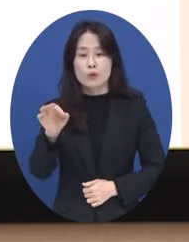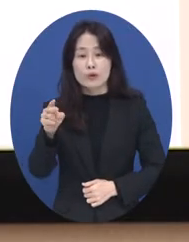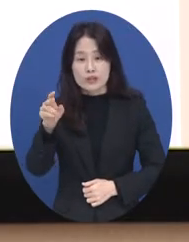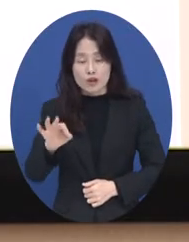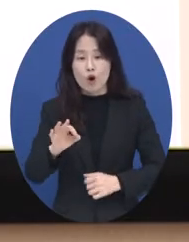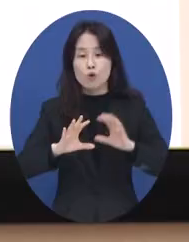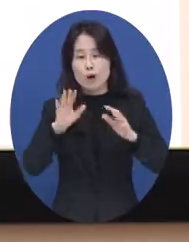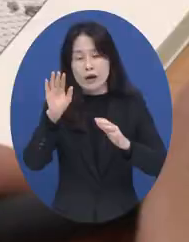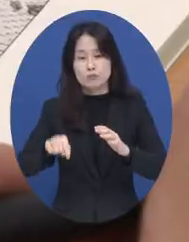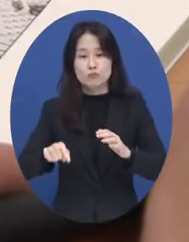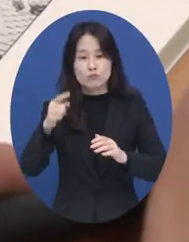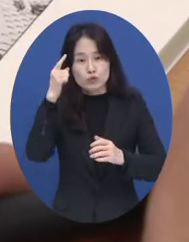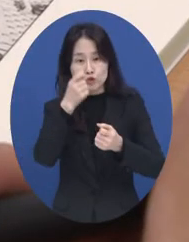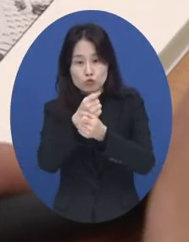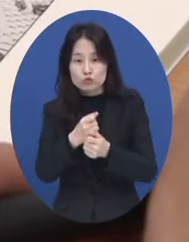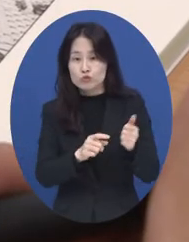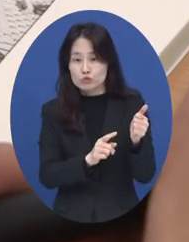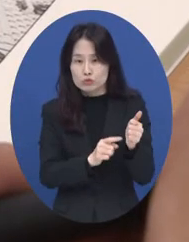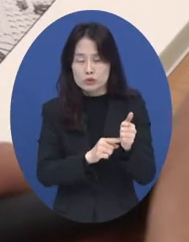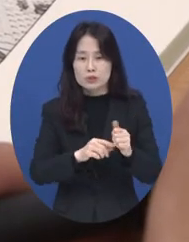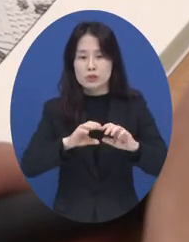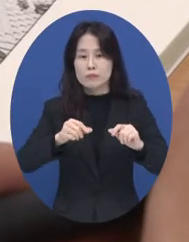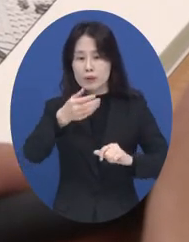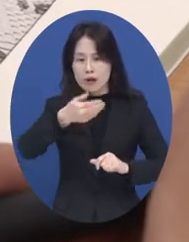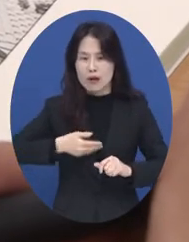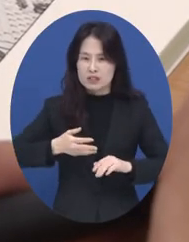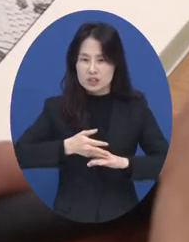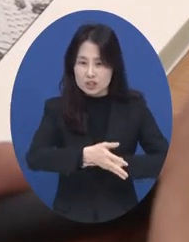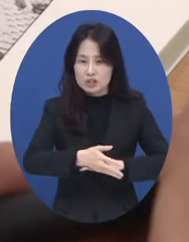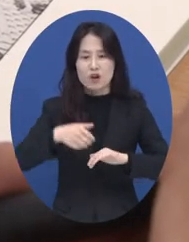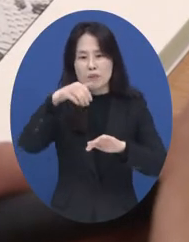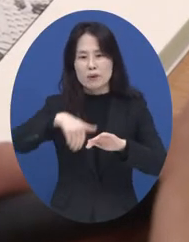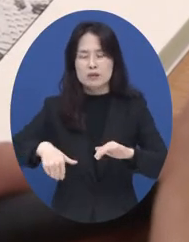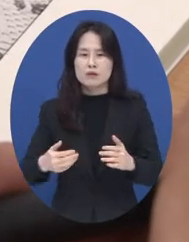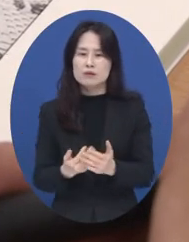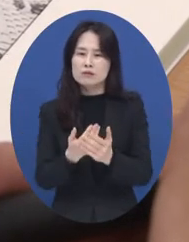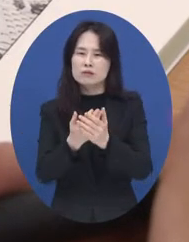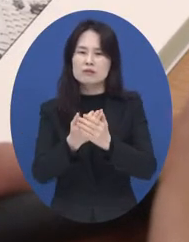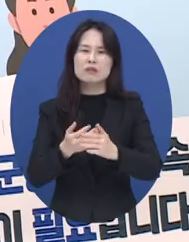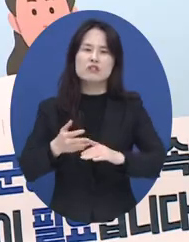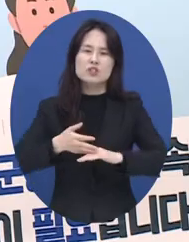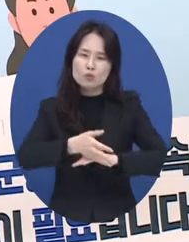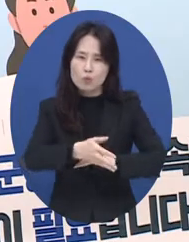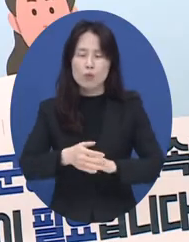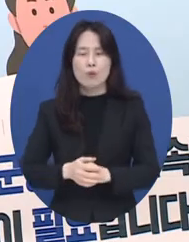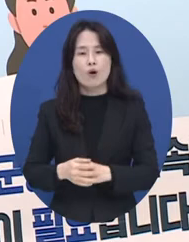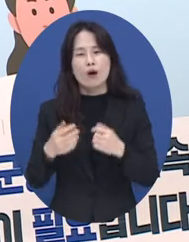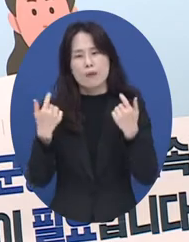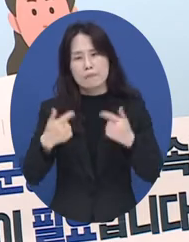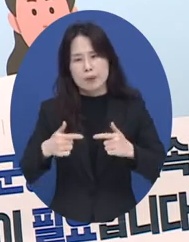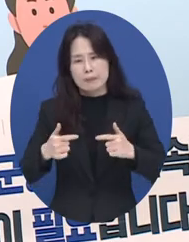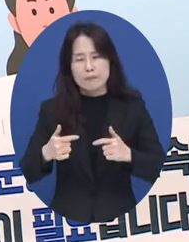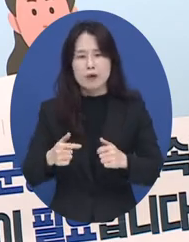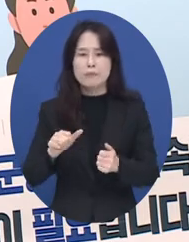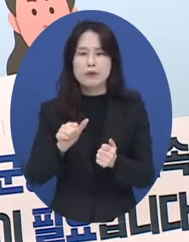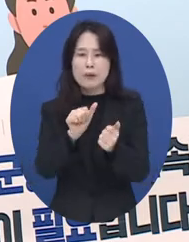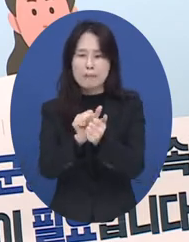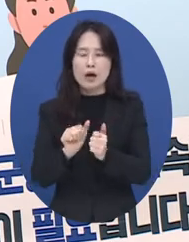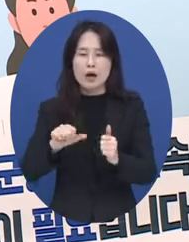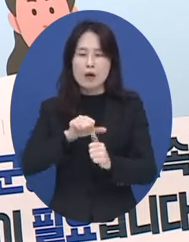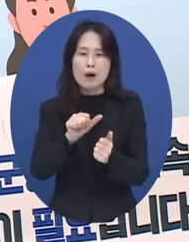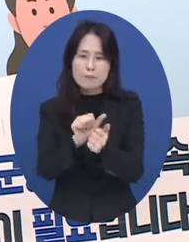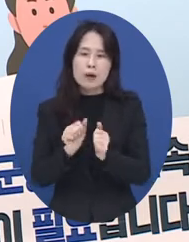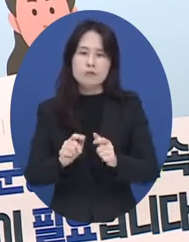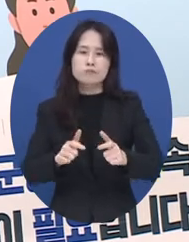한국국방연구원 연구위원은 기지 반환이 늦어지면 발전 가능성이 제한되는 것은 물론 매년 환경오염 범위가